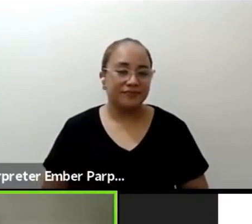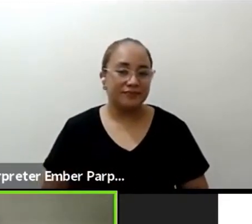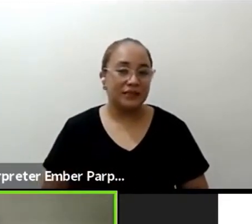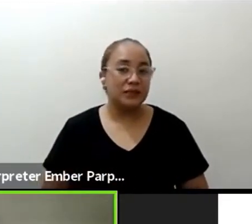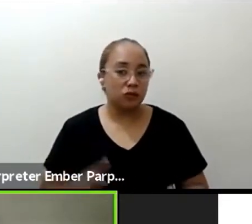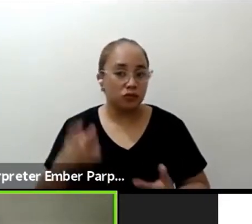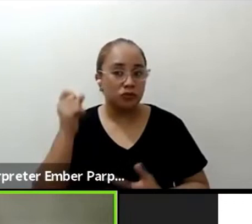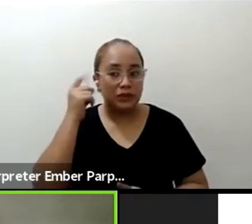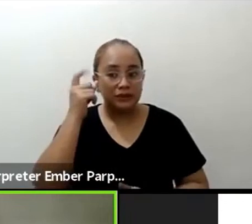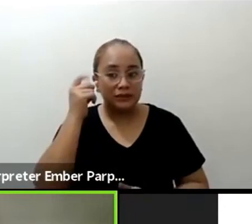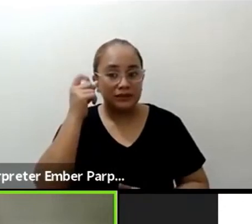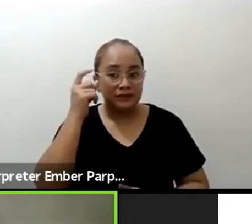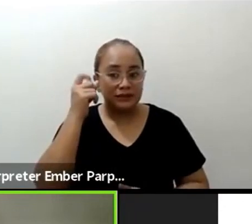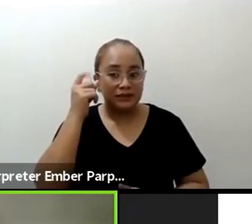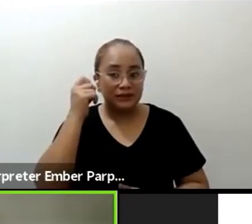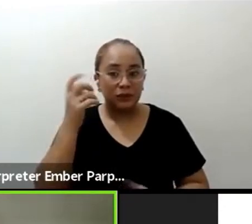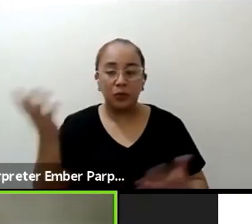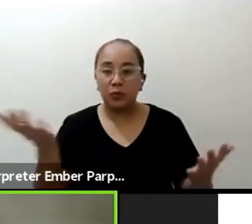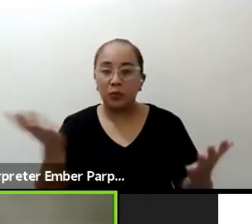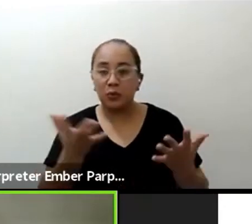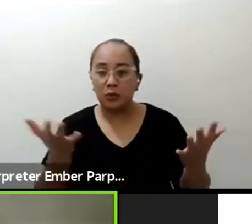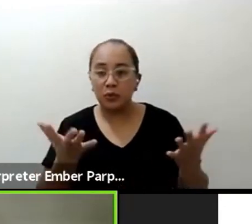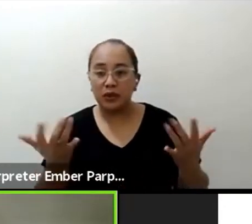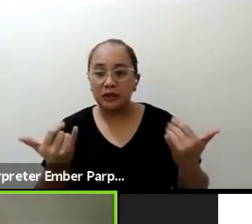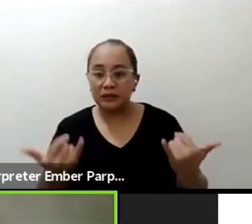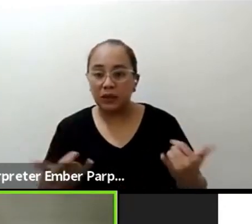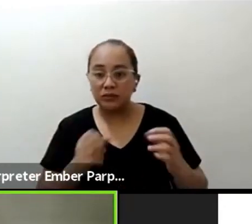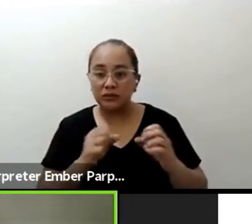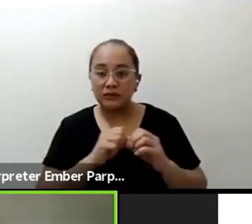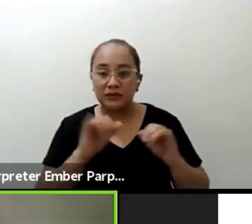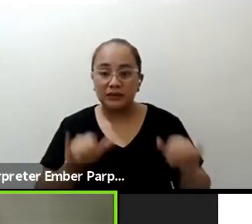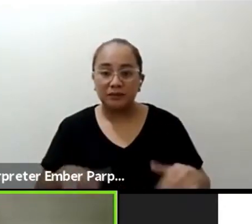maunawaan ninyo kung nasaan tayo dito sa health systems natin.